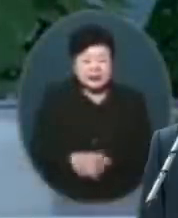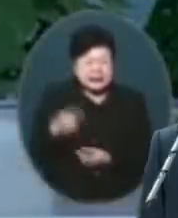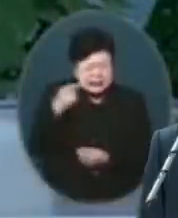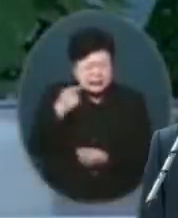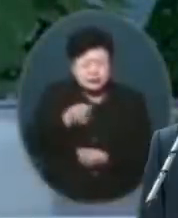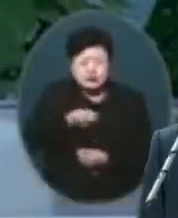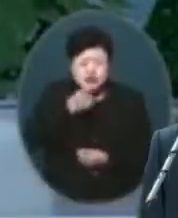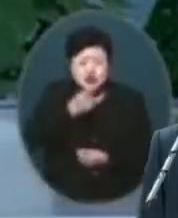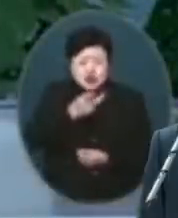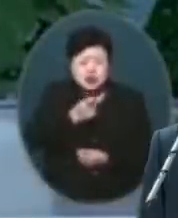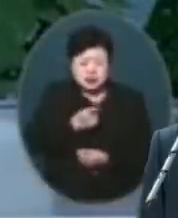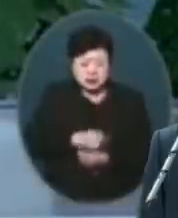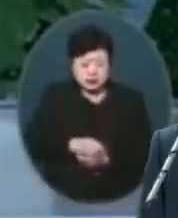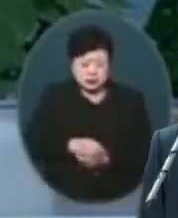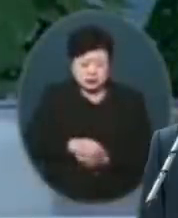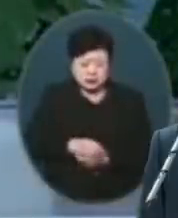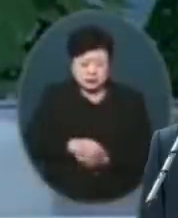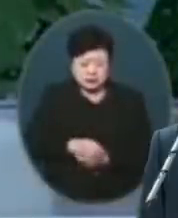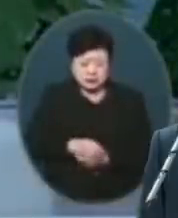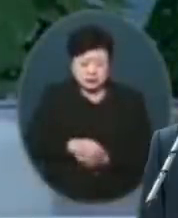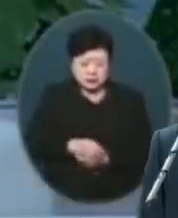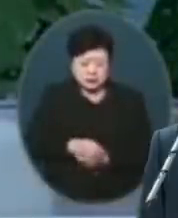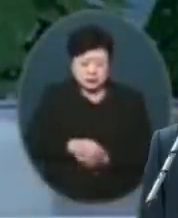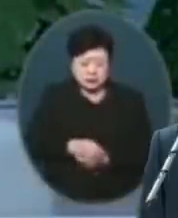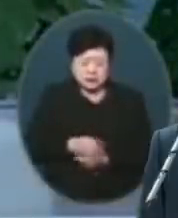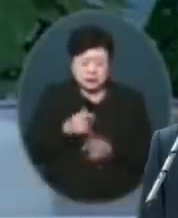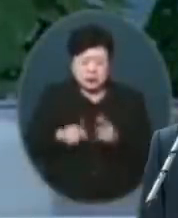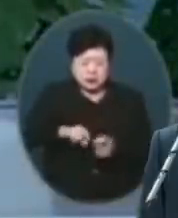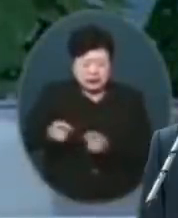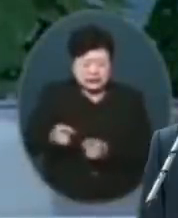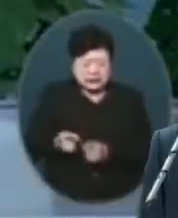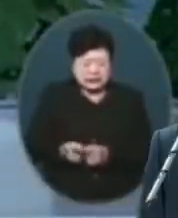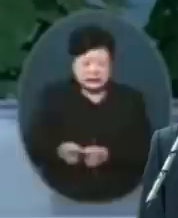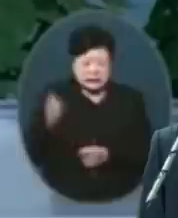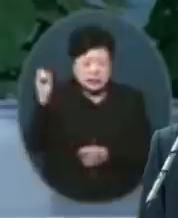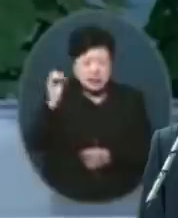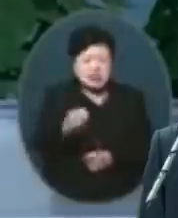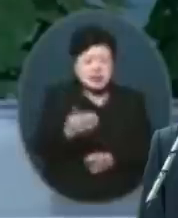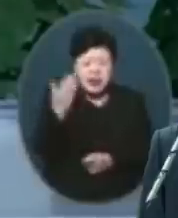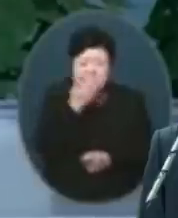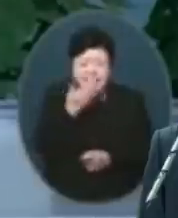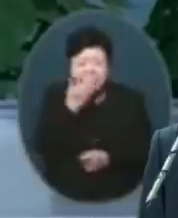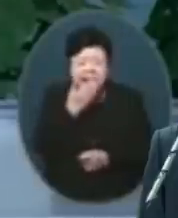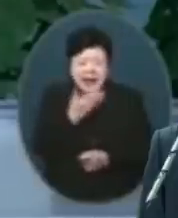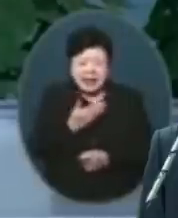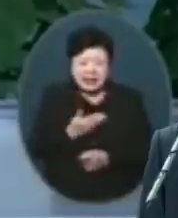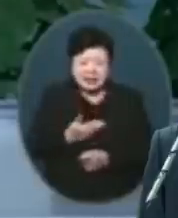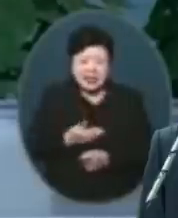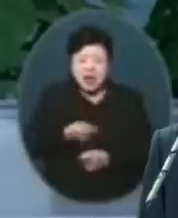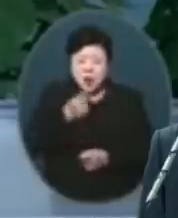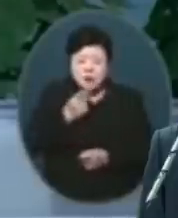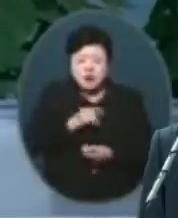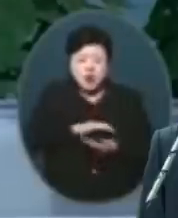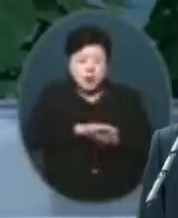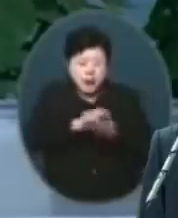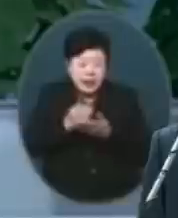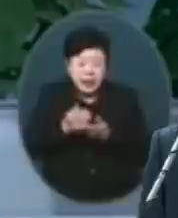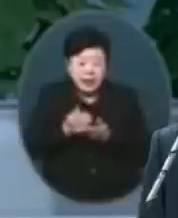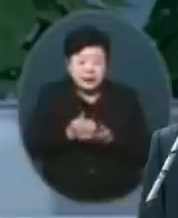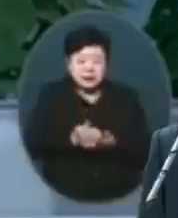쓴 연못가에 그 쓴 물을 달게 하는 나무를 준비해